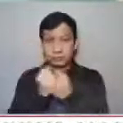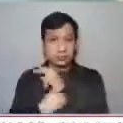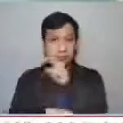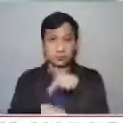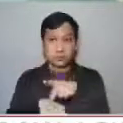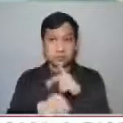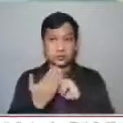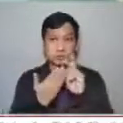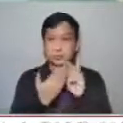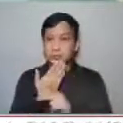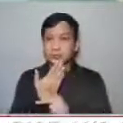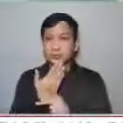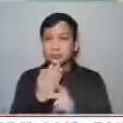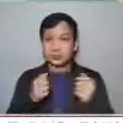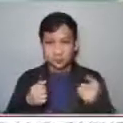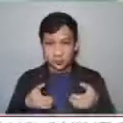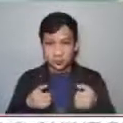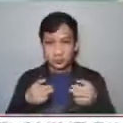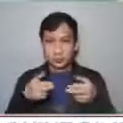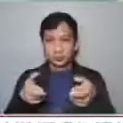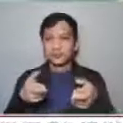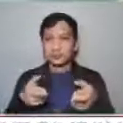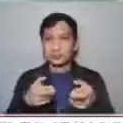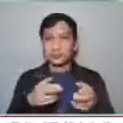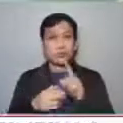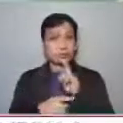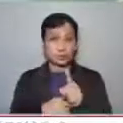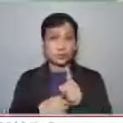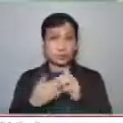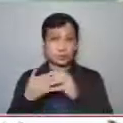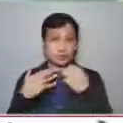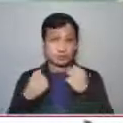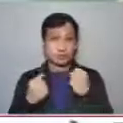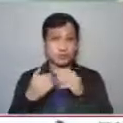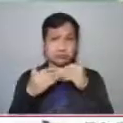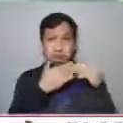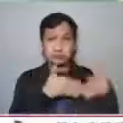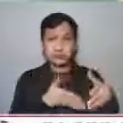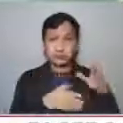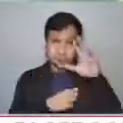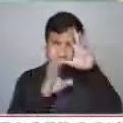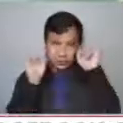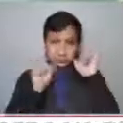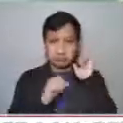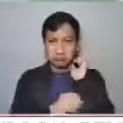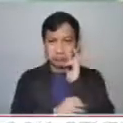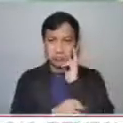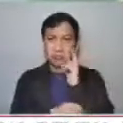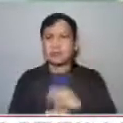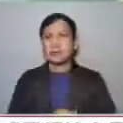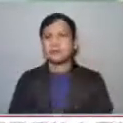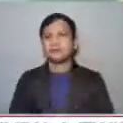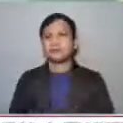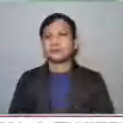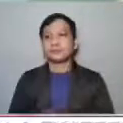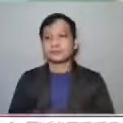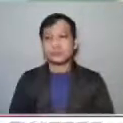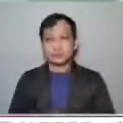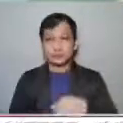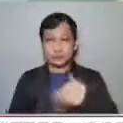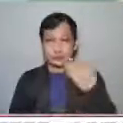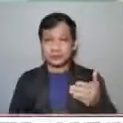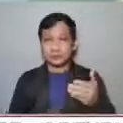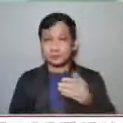pamahalaan, lalo't may ilang evacuee na ang tinamaan ng COVID-19 sa ilang evacuation centers. Si Clazel